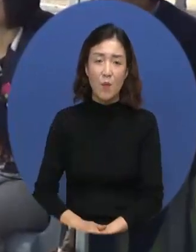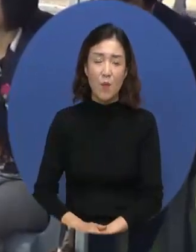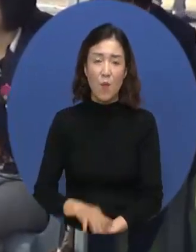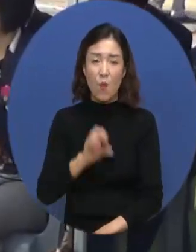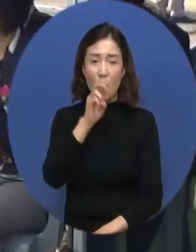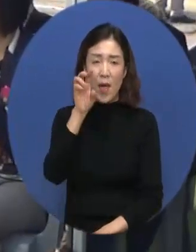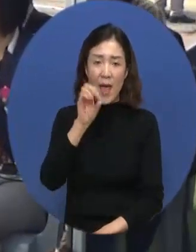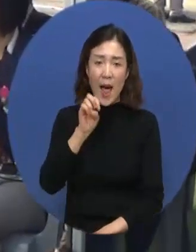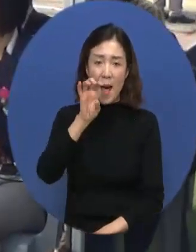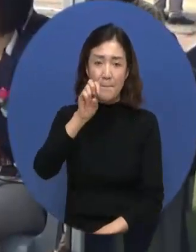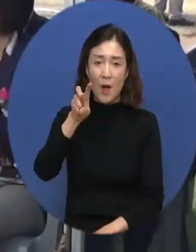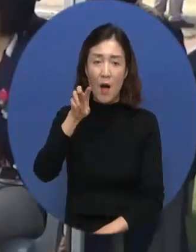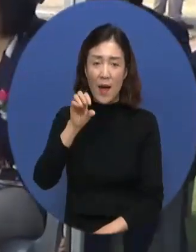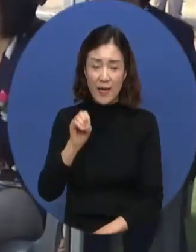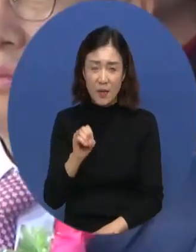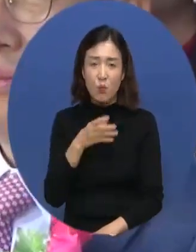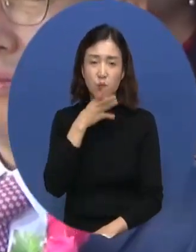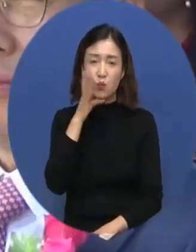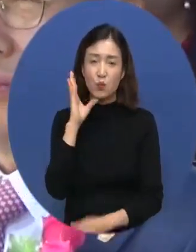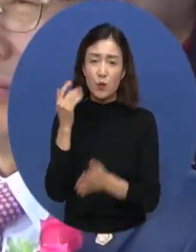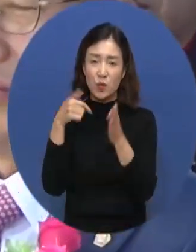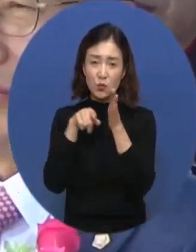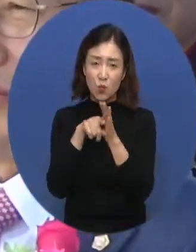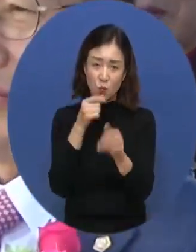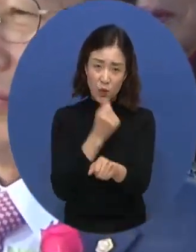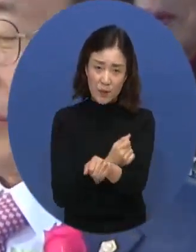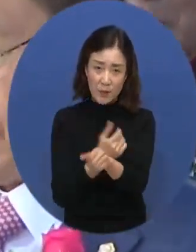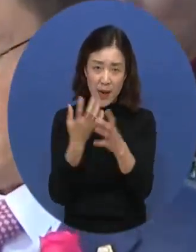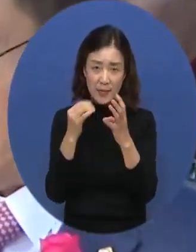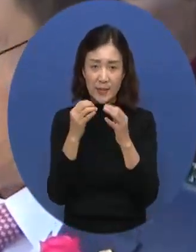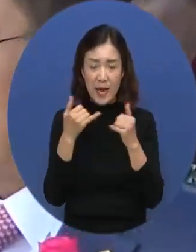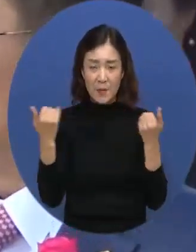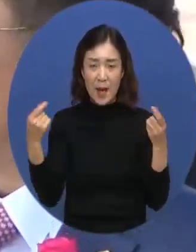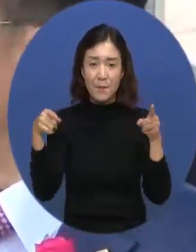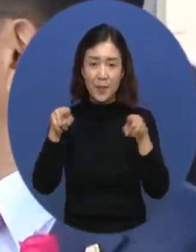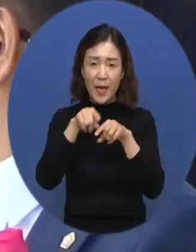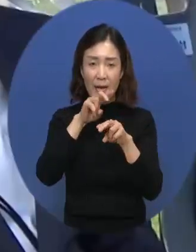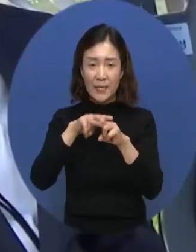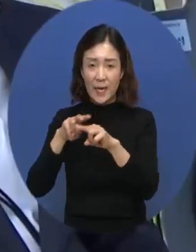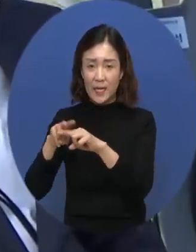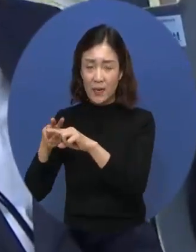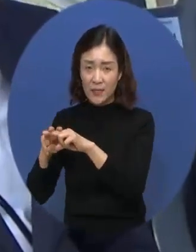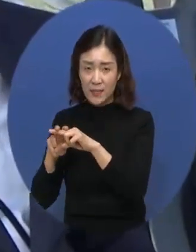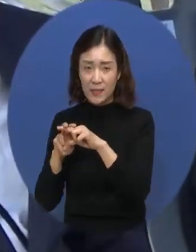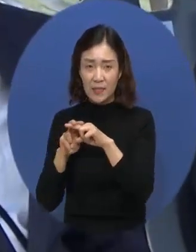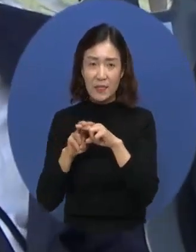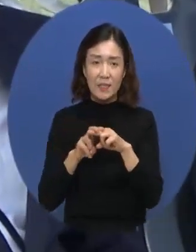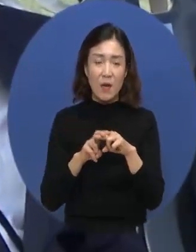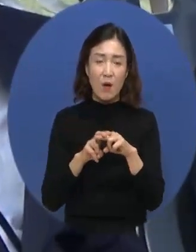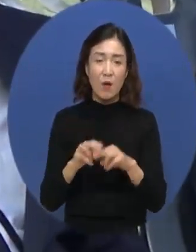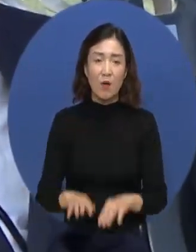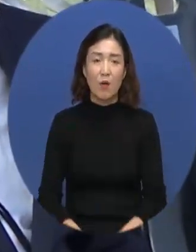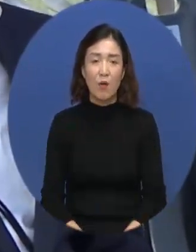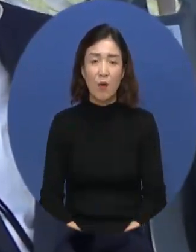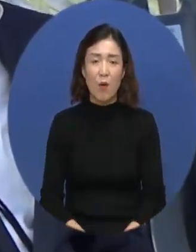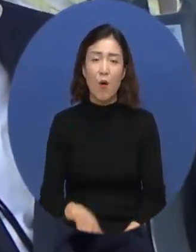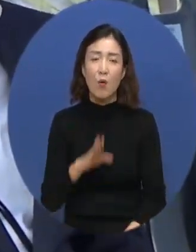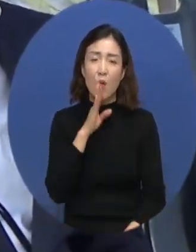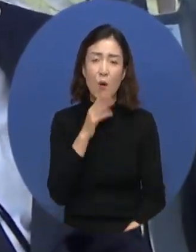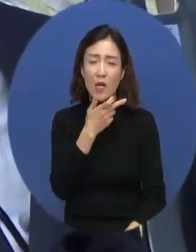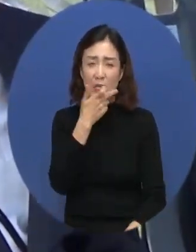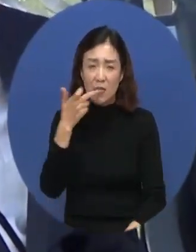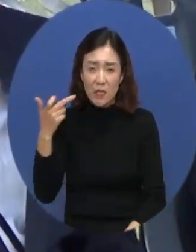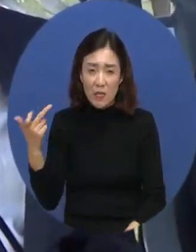양평에서 노인분들을 위해 수고하시는 많은 분들이 함께한 자리였습니다. 정말 처음 보는 규모의 큰